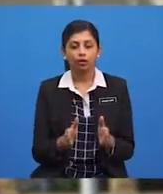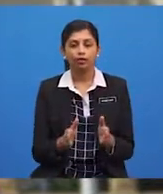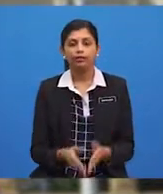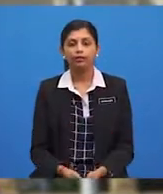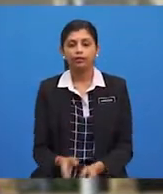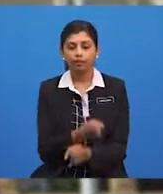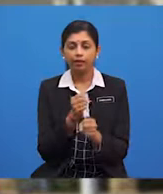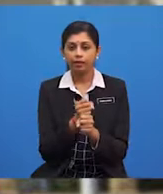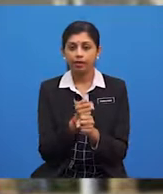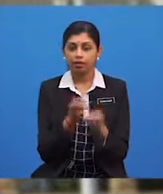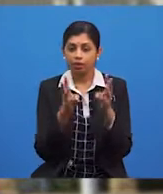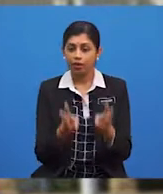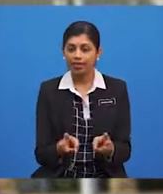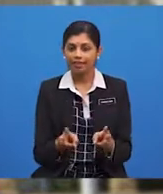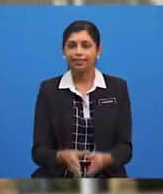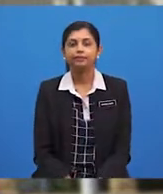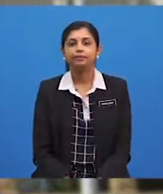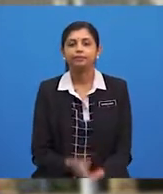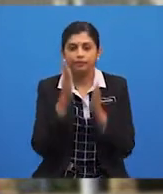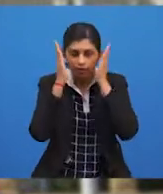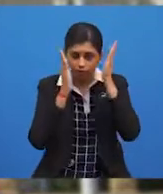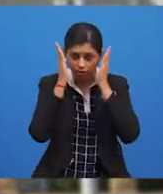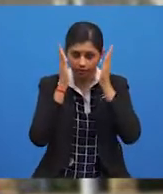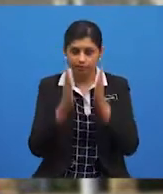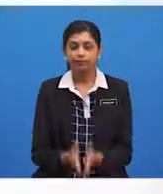negara mendapat kewarganegaraan Malaysia.